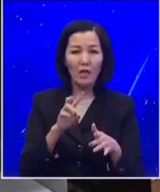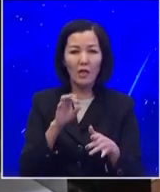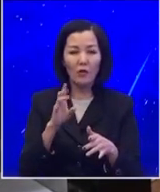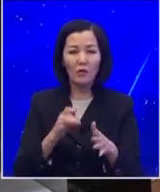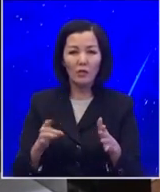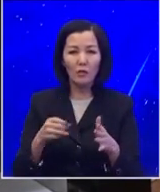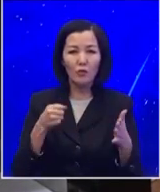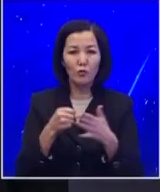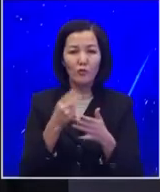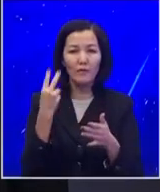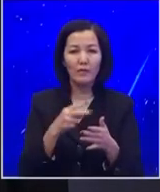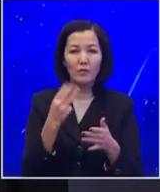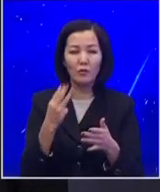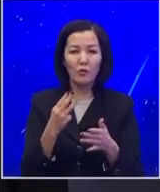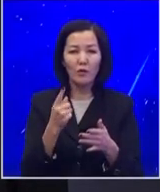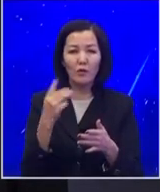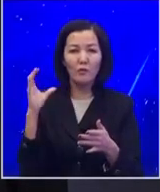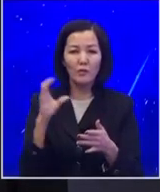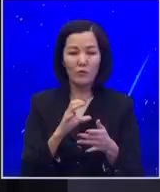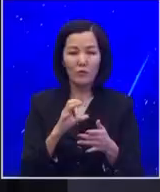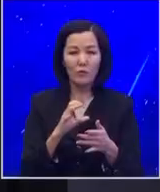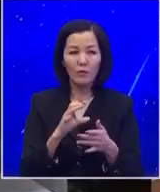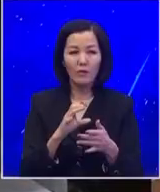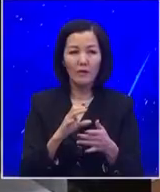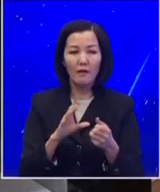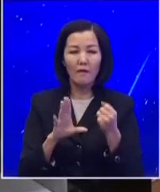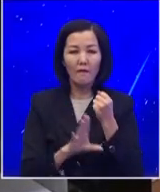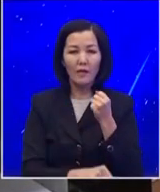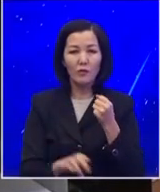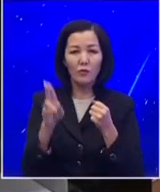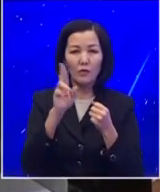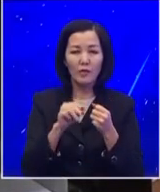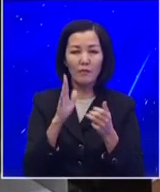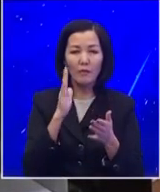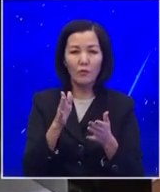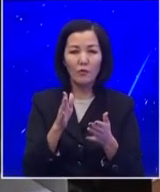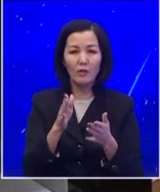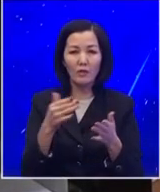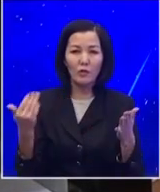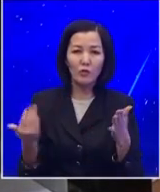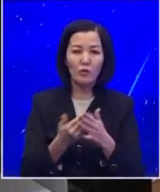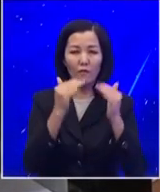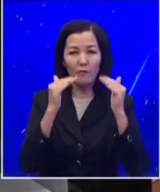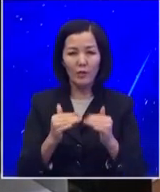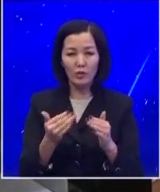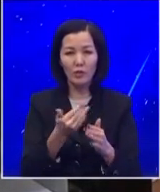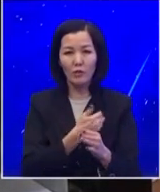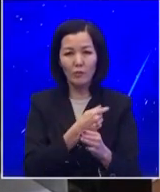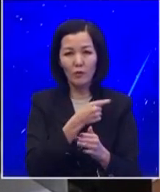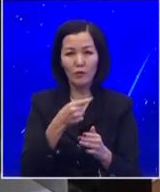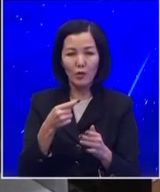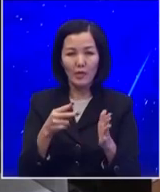до 23-28 метров в секунду. К концу декабря ожидается снова понижение температуры ночью